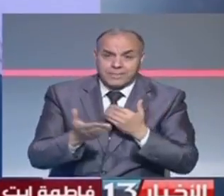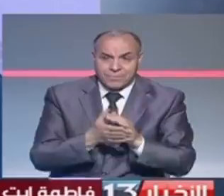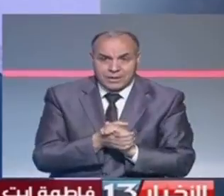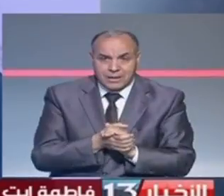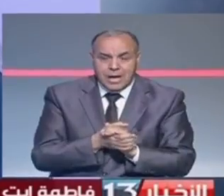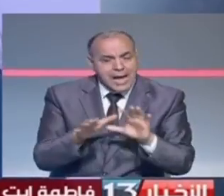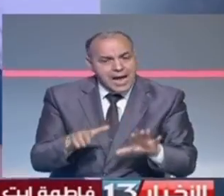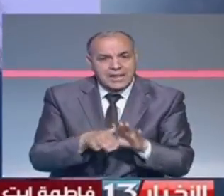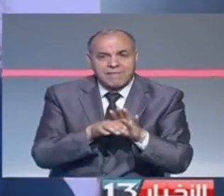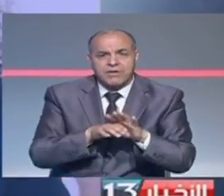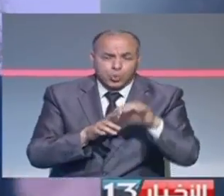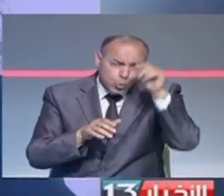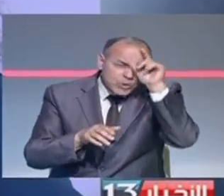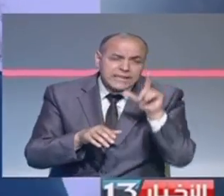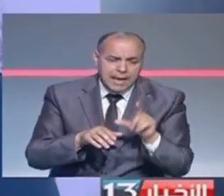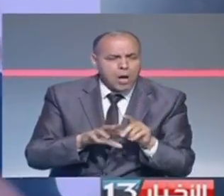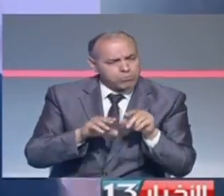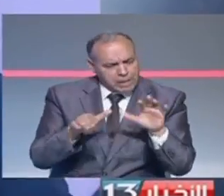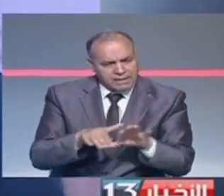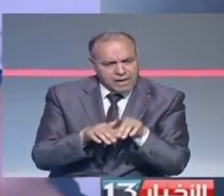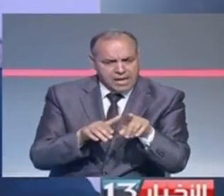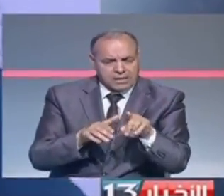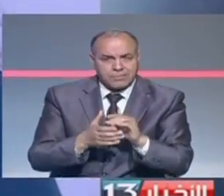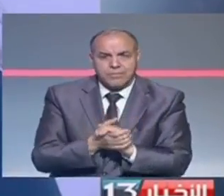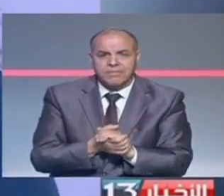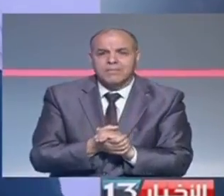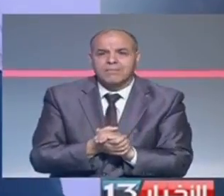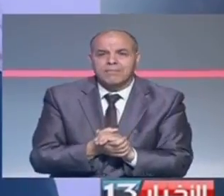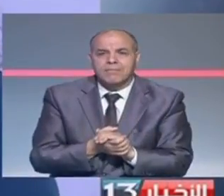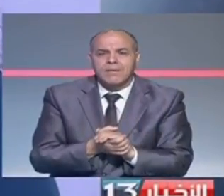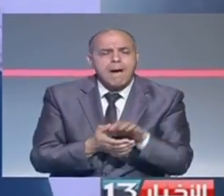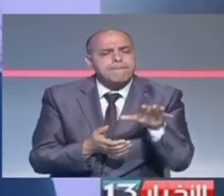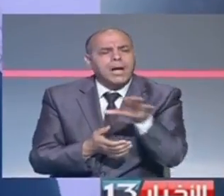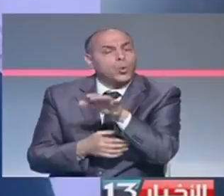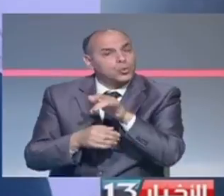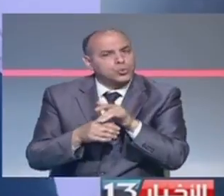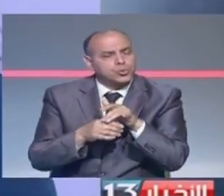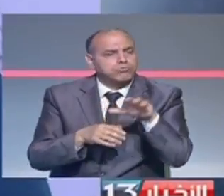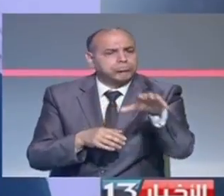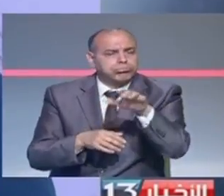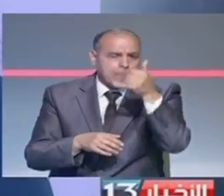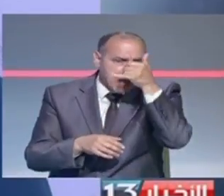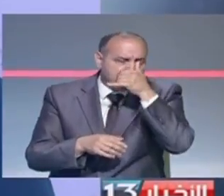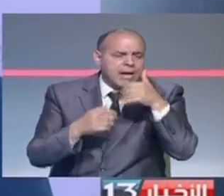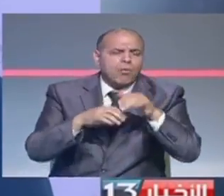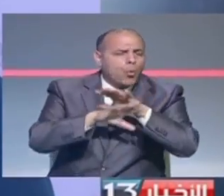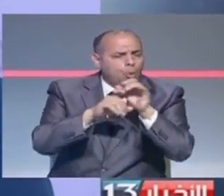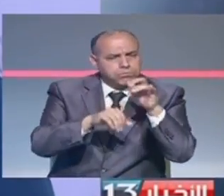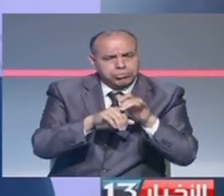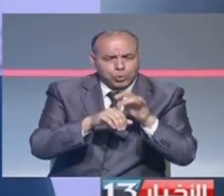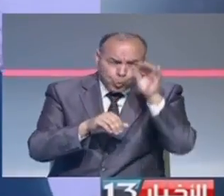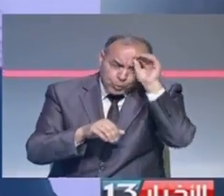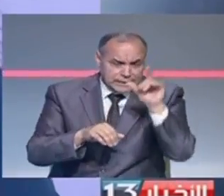احتفالات كامل تراب الجمهوريه ما نتمناه في كل يعني في المواقع في المعارك لم تعد